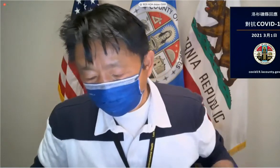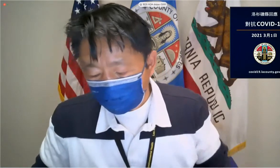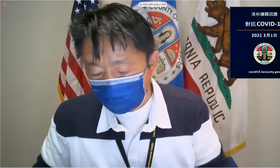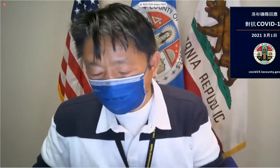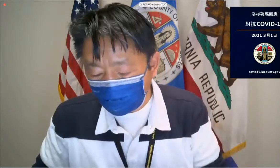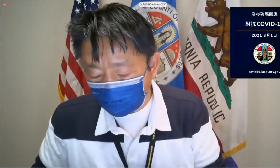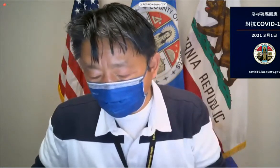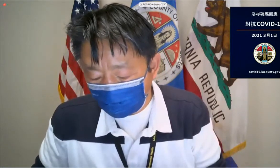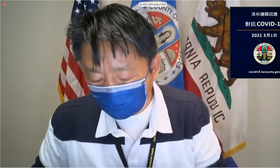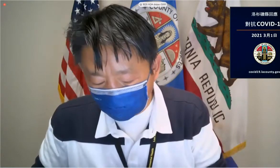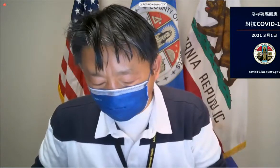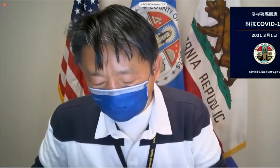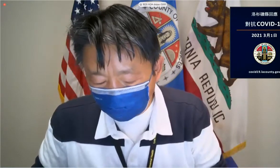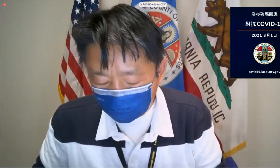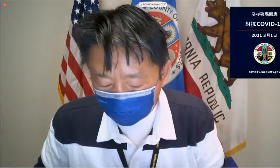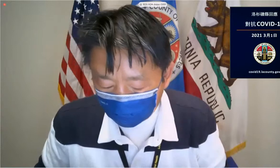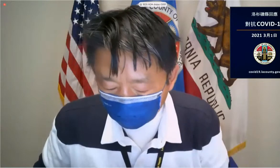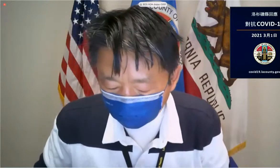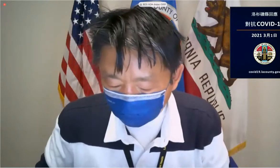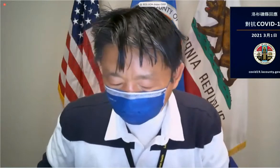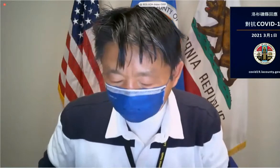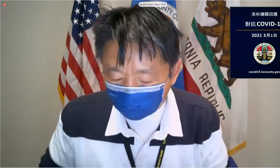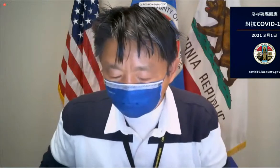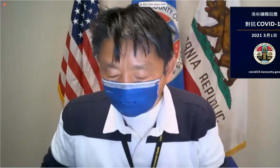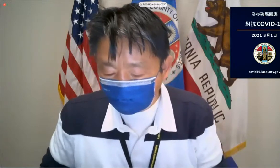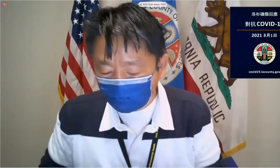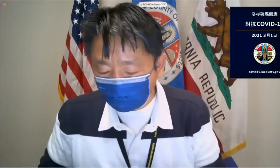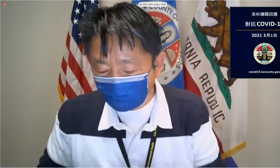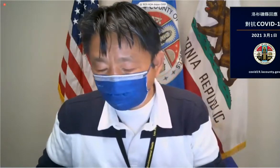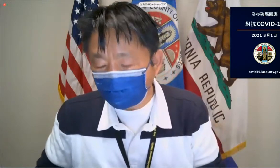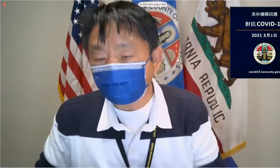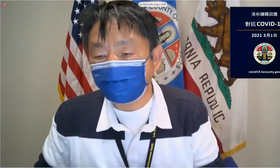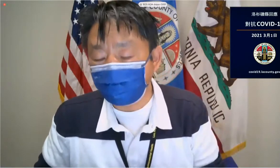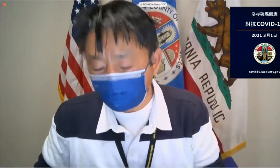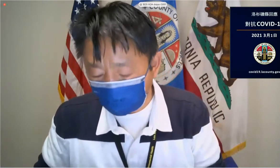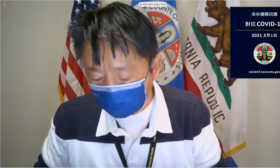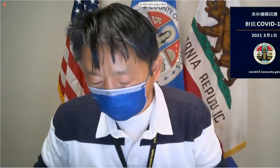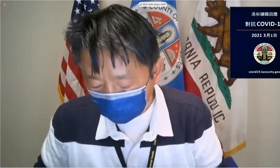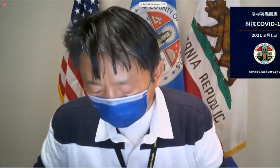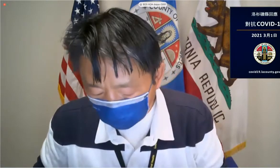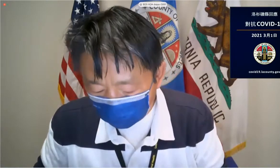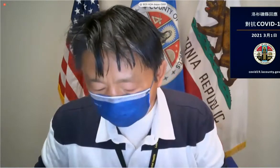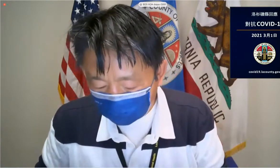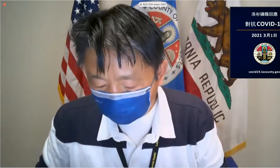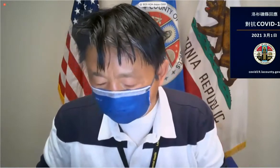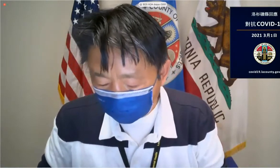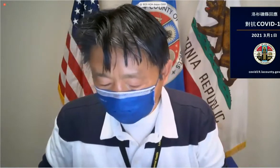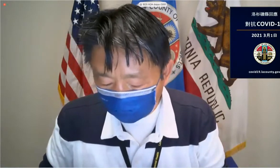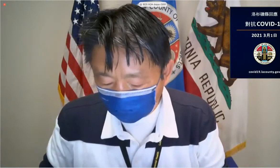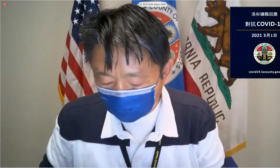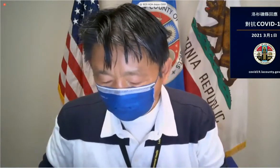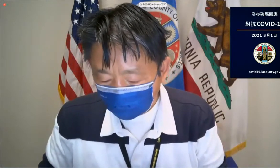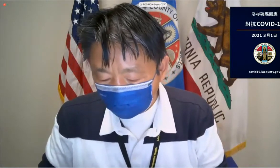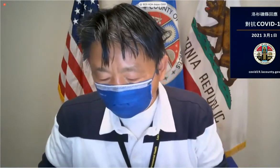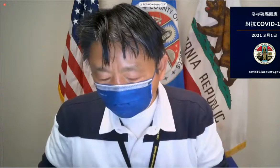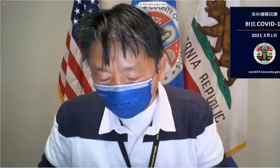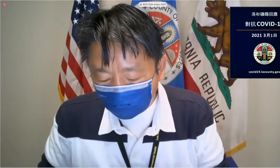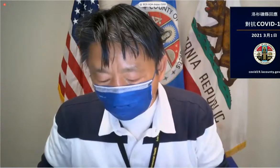调，如果你不属于上述各行各业，你在目前还不能接种新冠疫